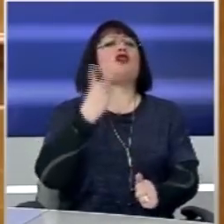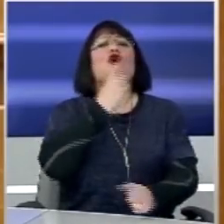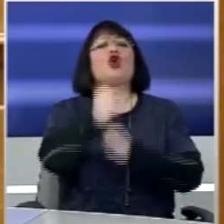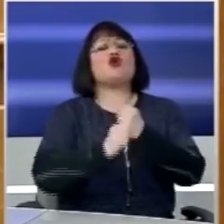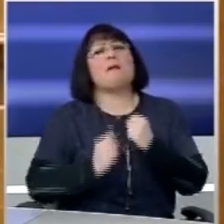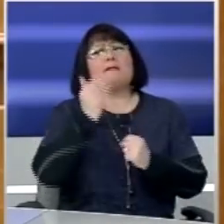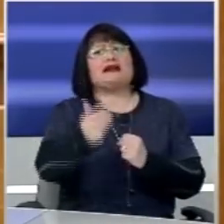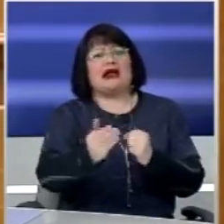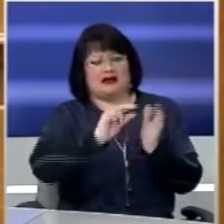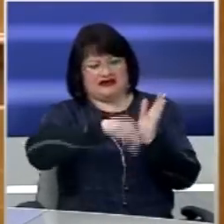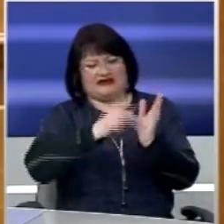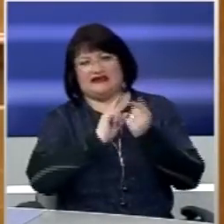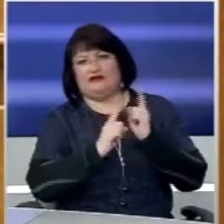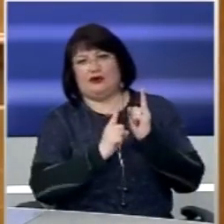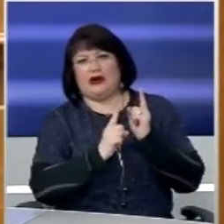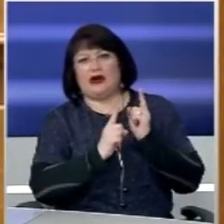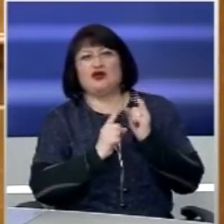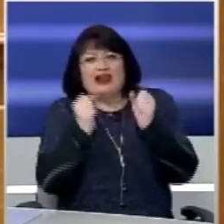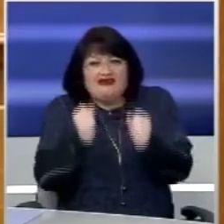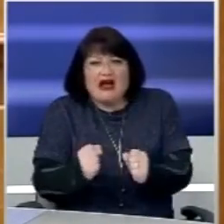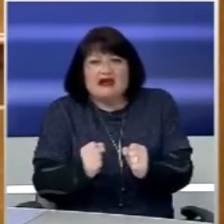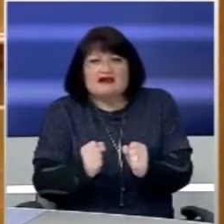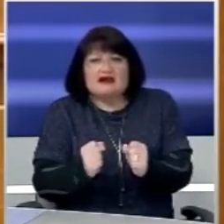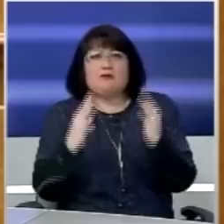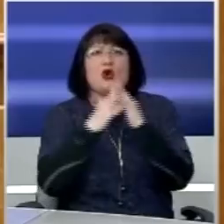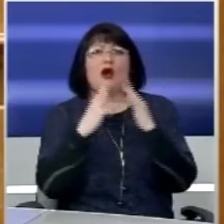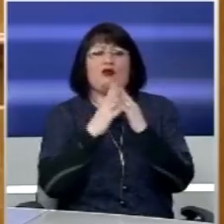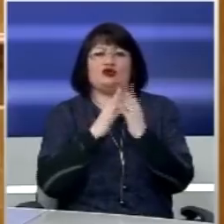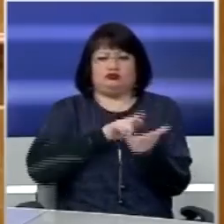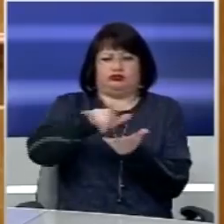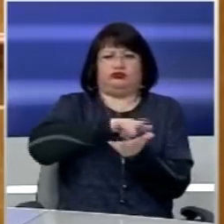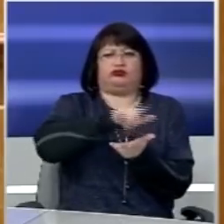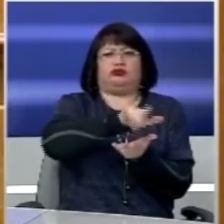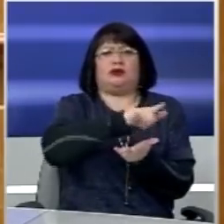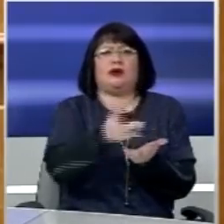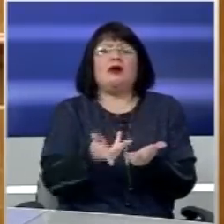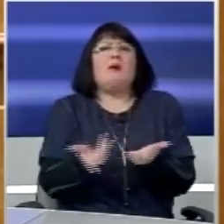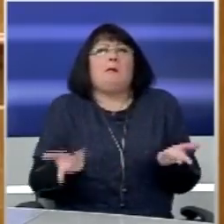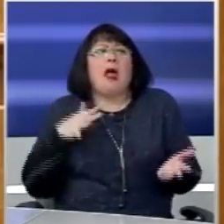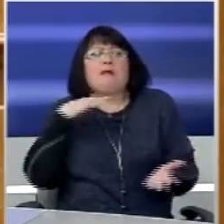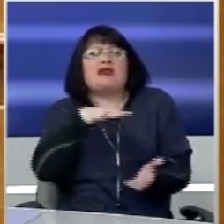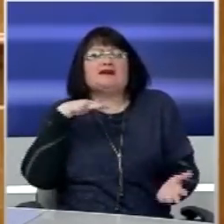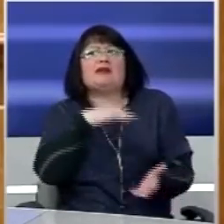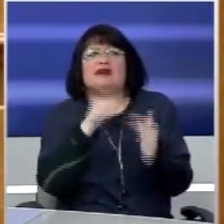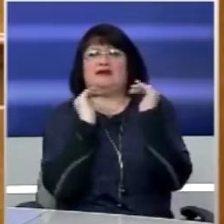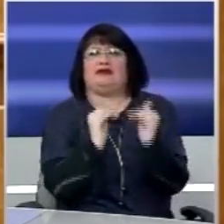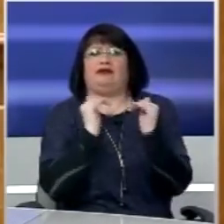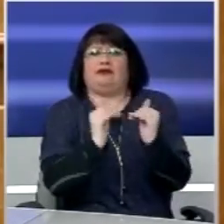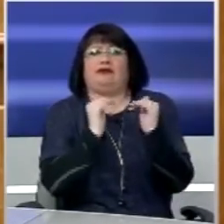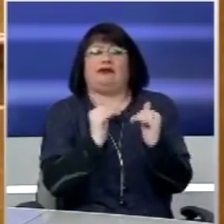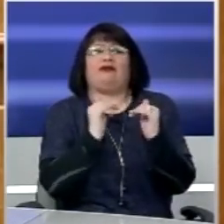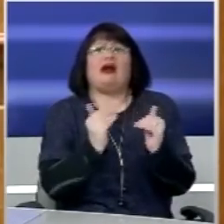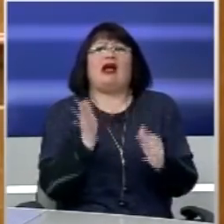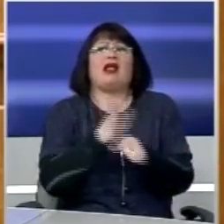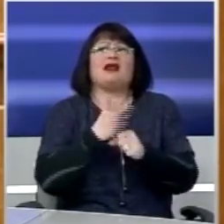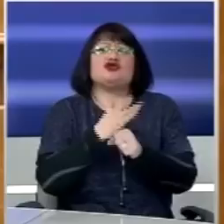χρόνια, οι βάσεις δεν θα είναι πολεμικά ορμητήρια? Δεν θα συνεχίσουν να είναι μαγνήτες επιθέσεων? Δεν θα συνεχίσουν να σπέρνουν τον